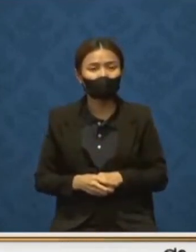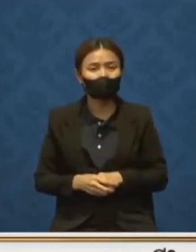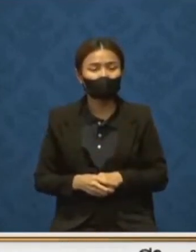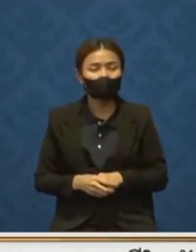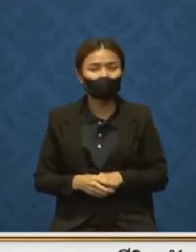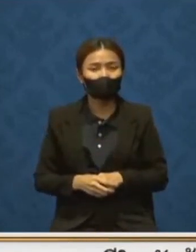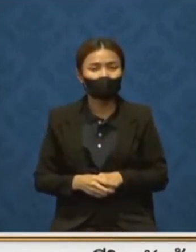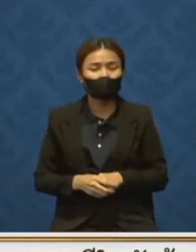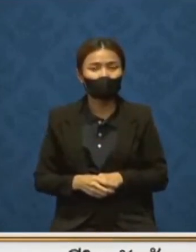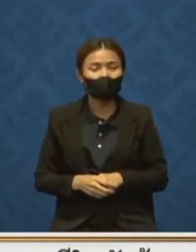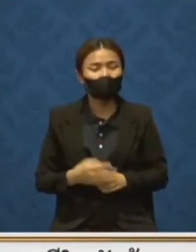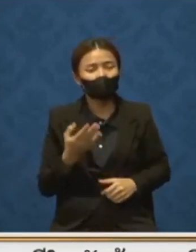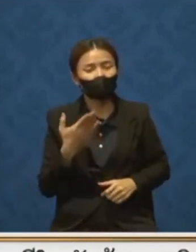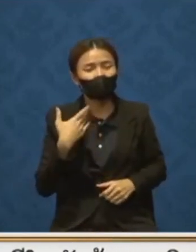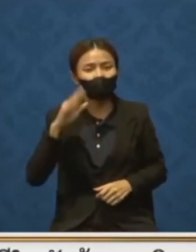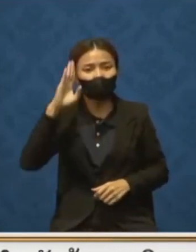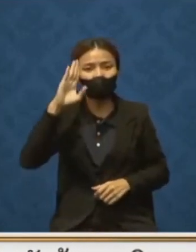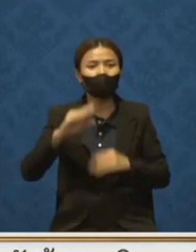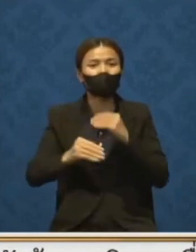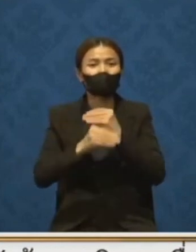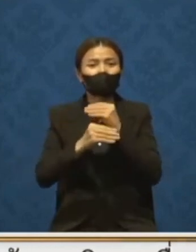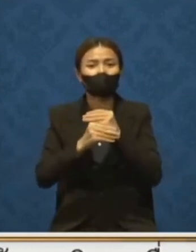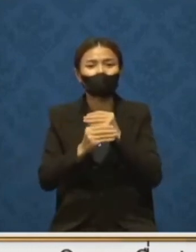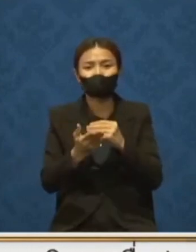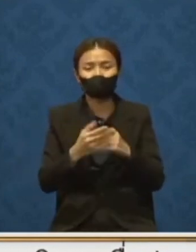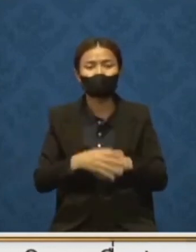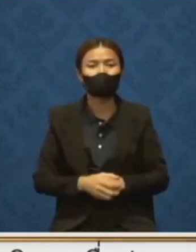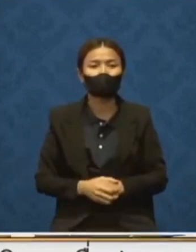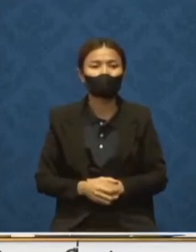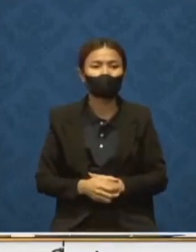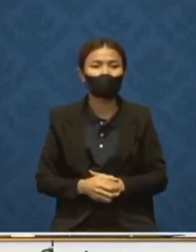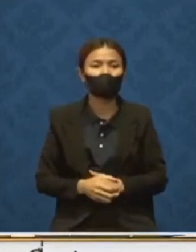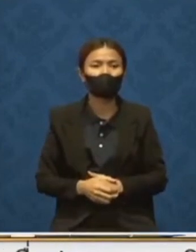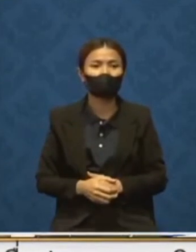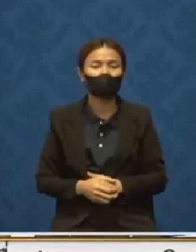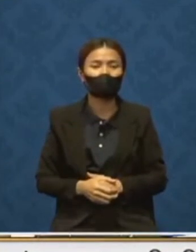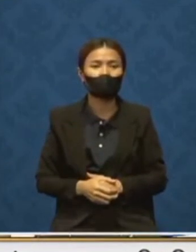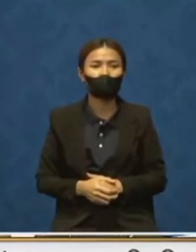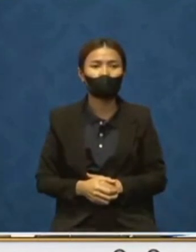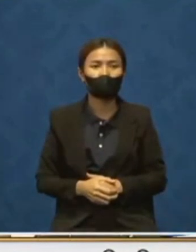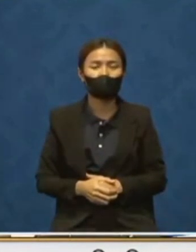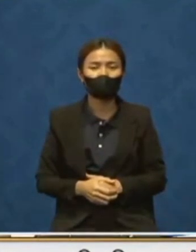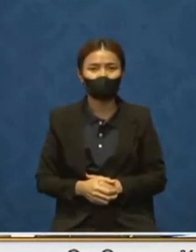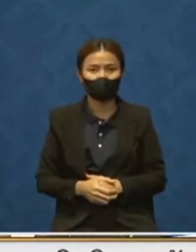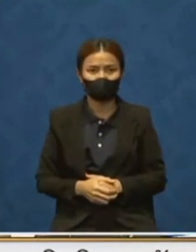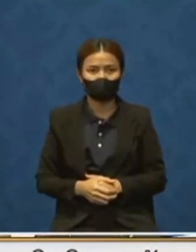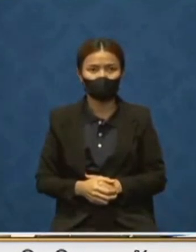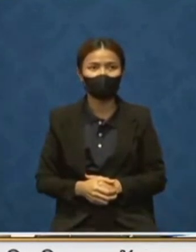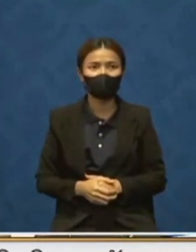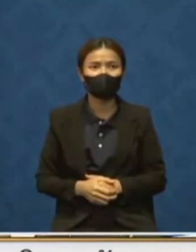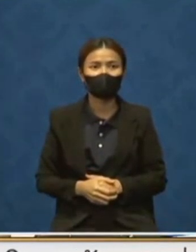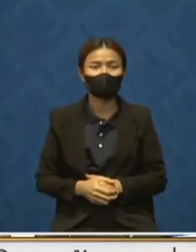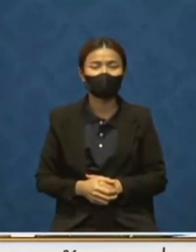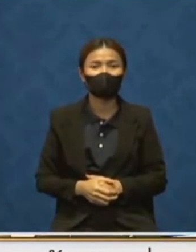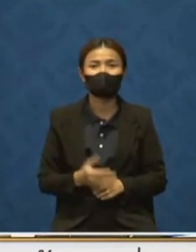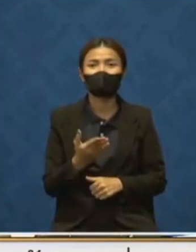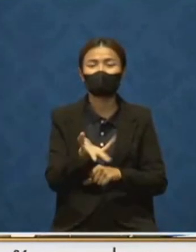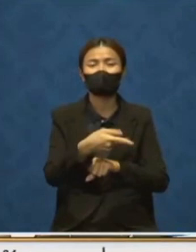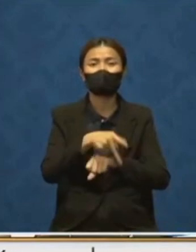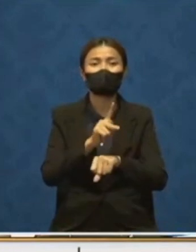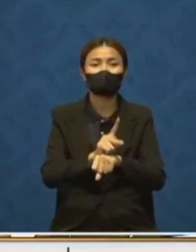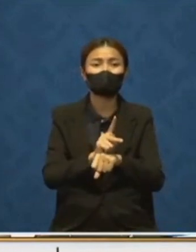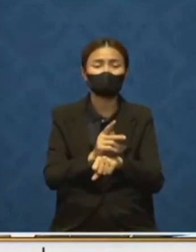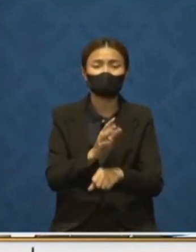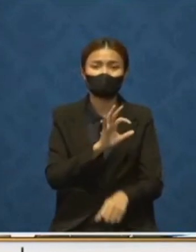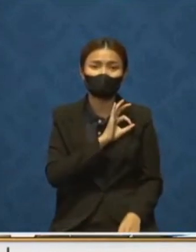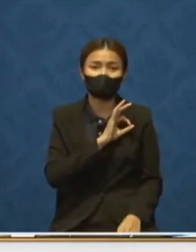ญาตเพิ่มเติมเล็กน้อยครับ ครับเชิญครับท่านประธาน ครับขอบคุณครับท่านประธานครับกลับเรียนท่านประธานและท่านสมาชิ